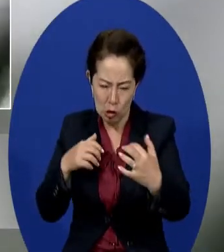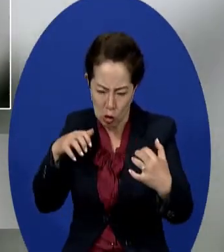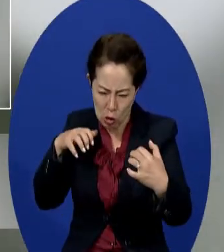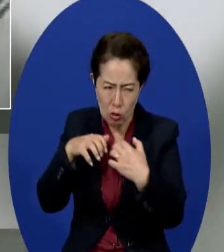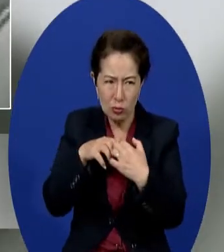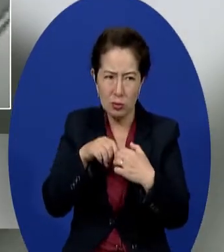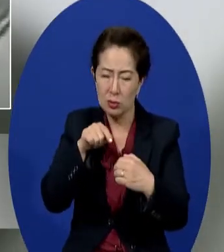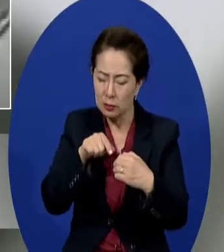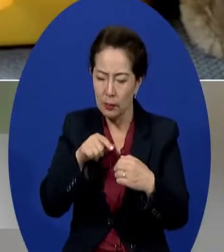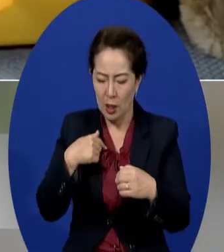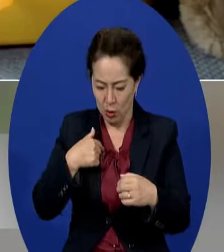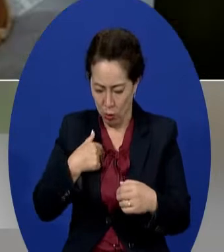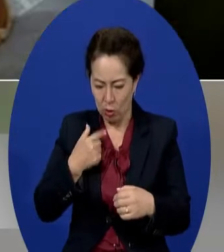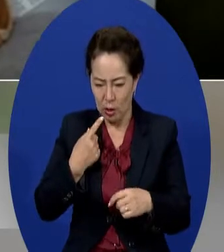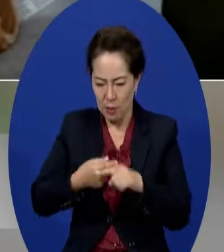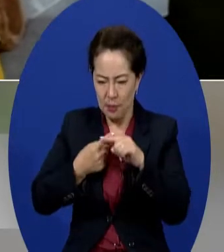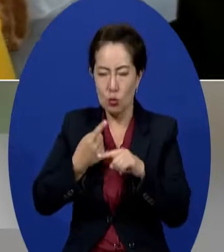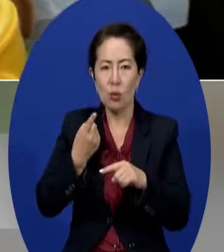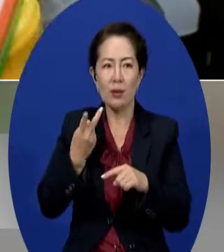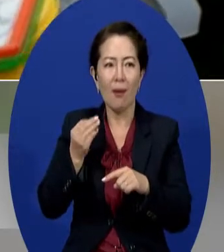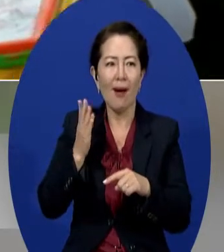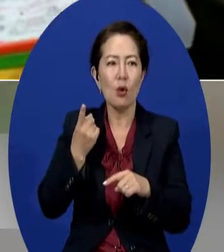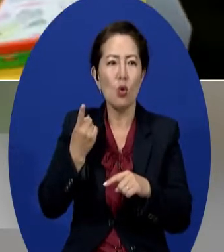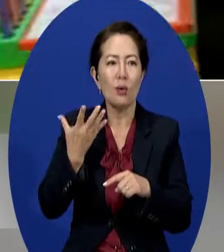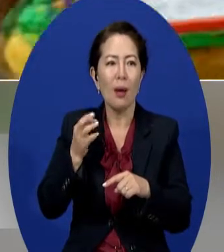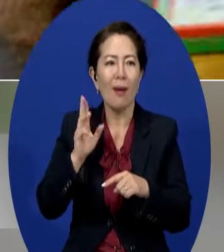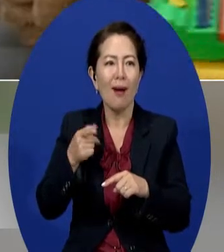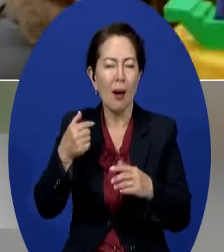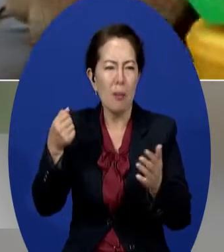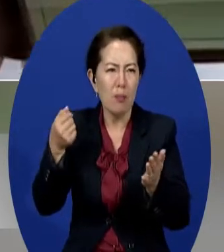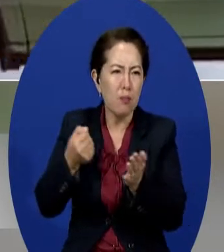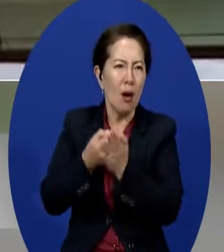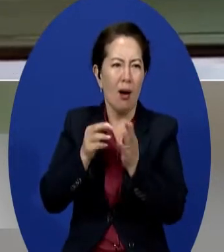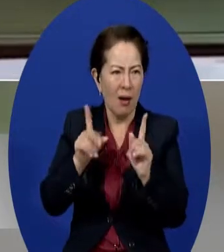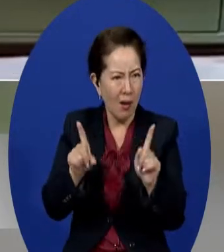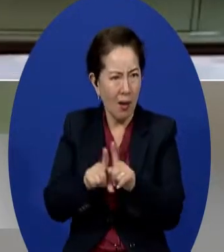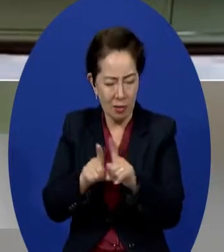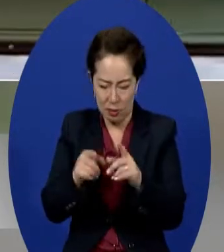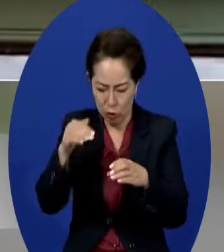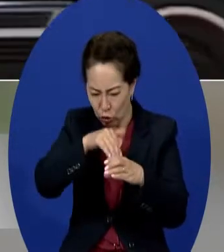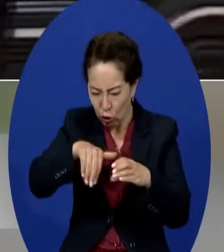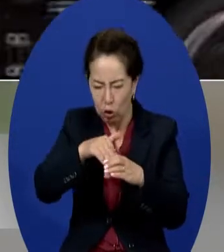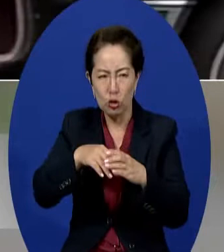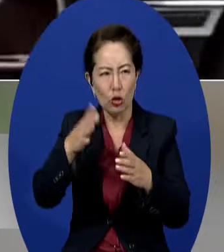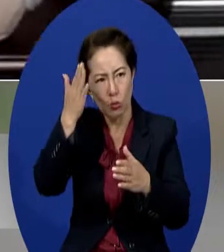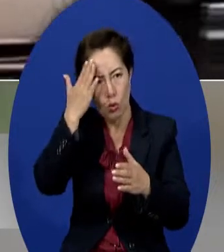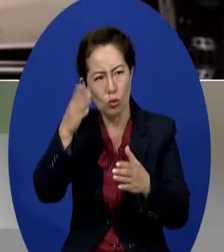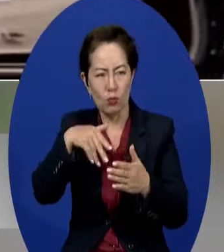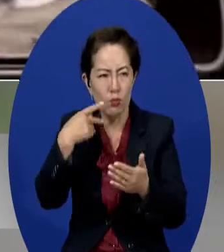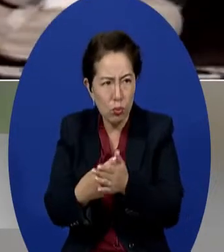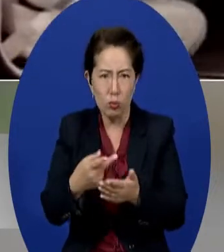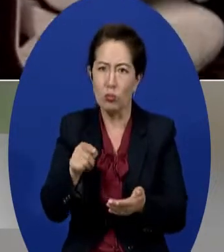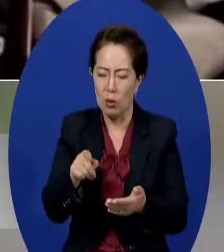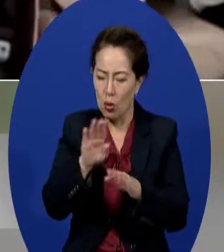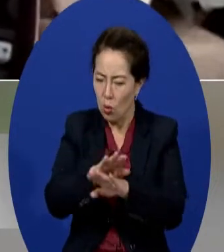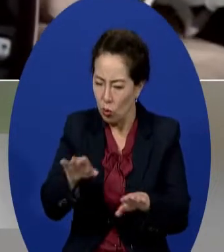мөргөлдөх үед энгийн үед 150 кг жинтэй биетээр зохиж байгаатай адил хүчээр машины дотор салооны дангийг мөргөдөг байна.